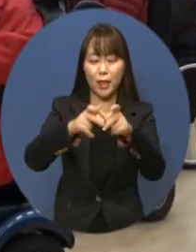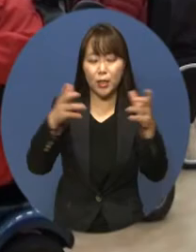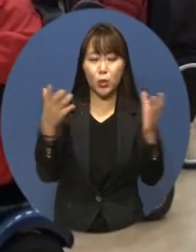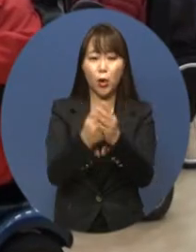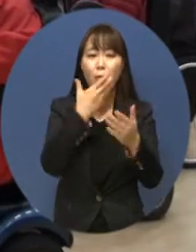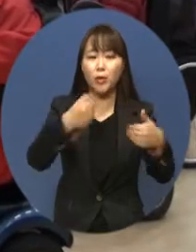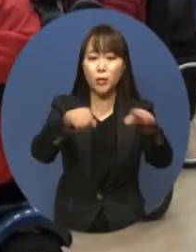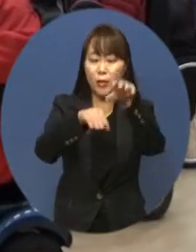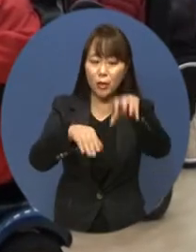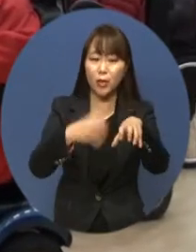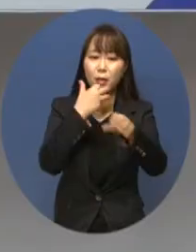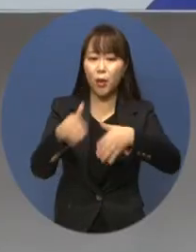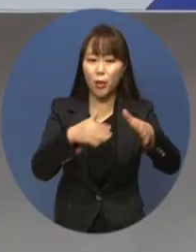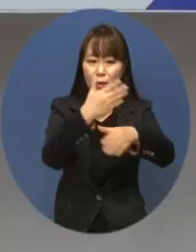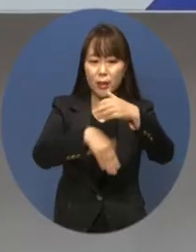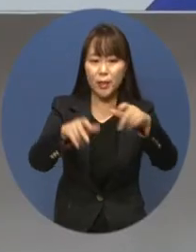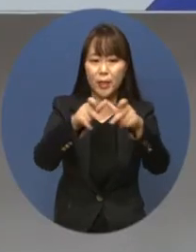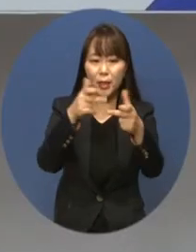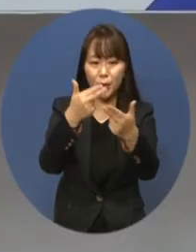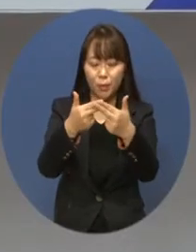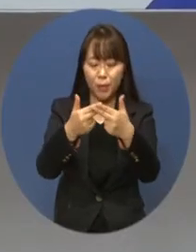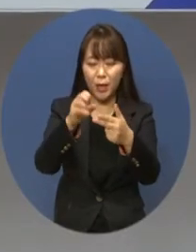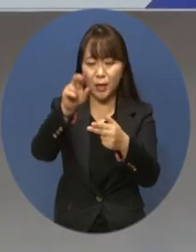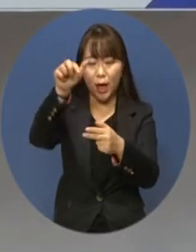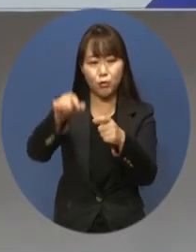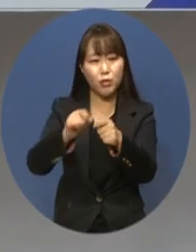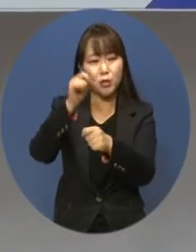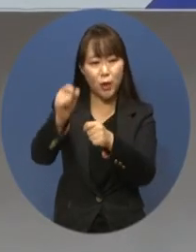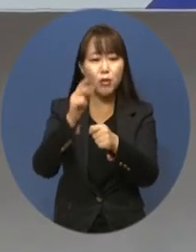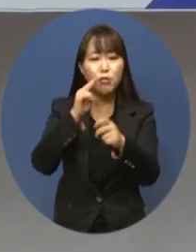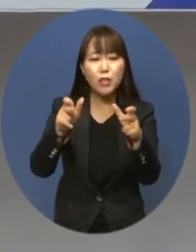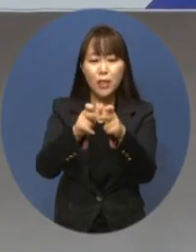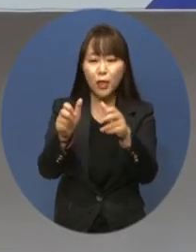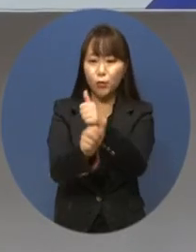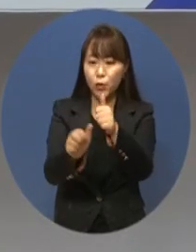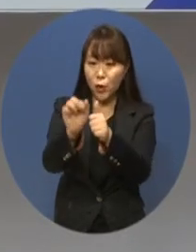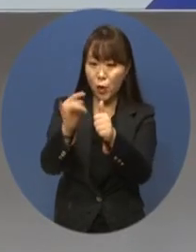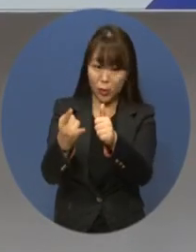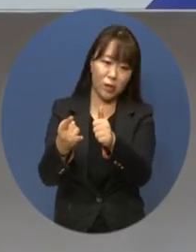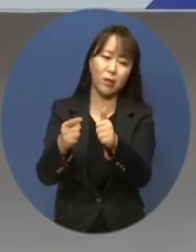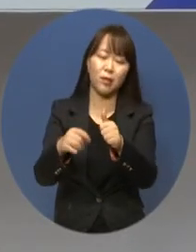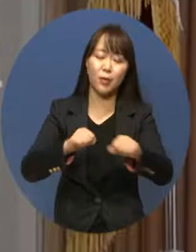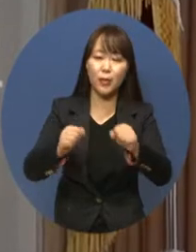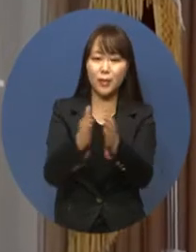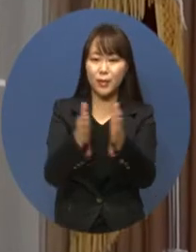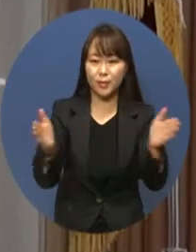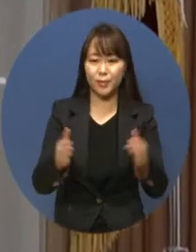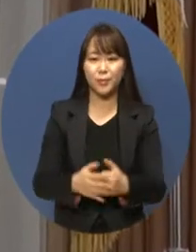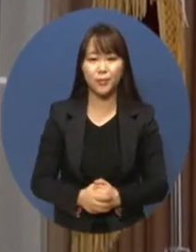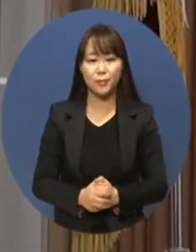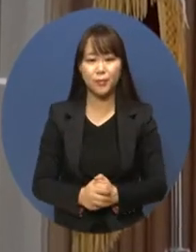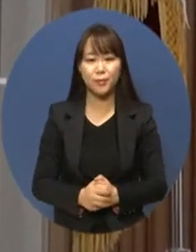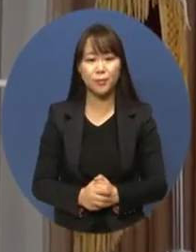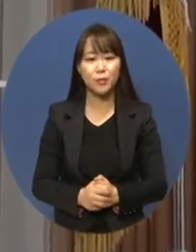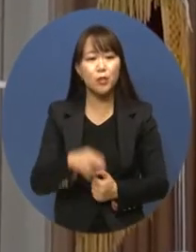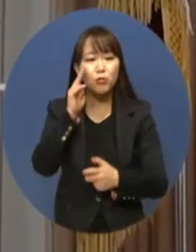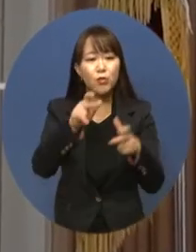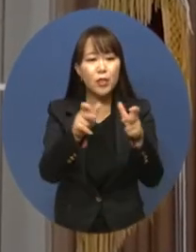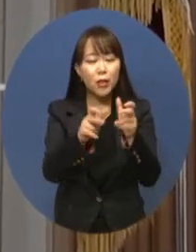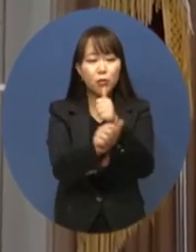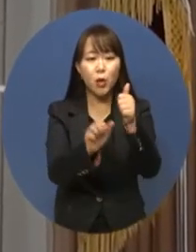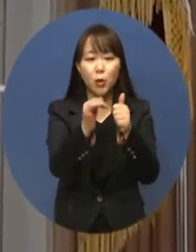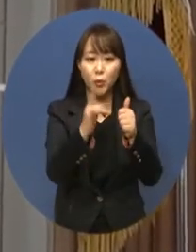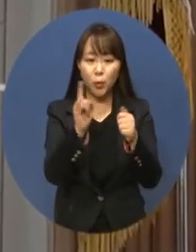경기 지체장애인 옆에 양주 지애 중증장애인 유언의 발대식이 진행되었습니다 중증장애